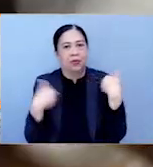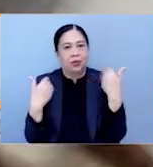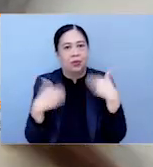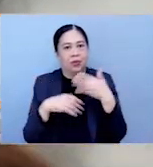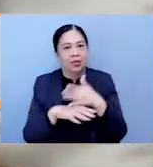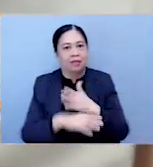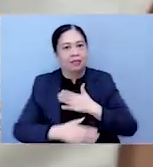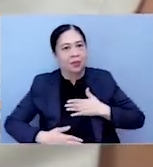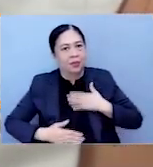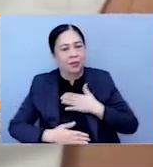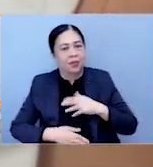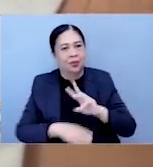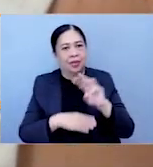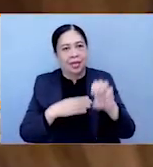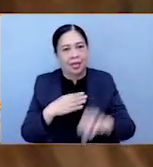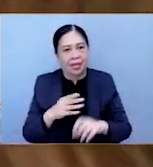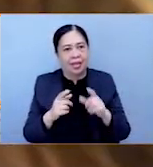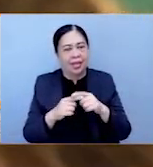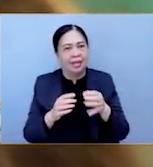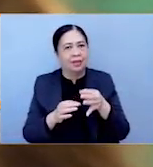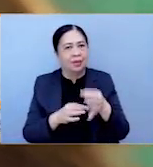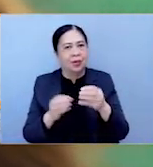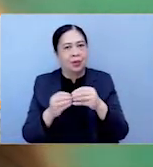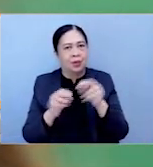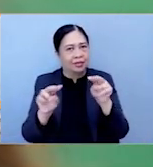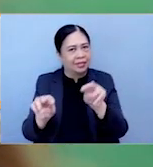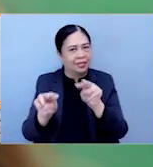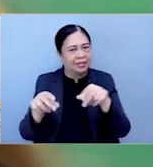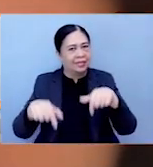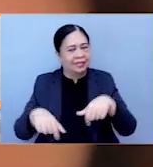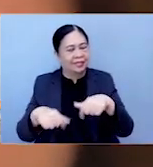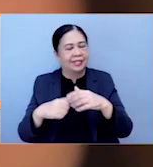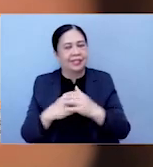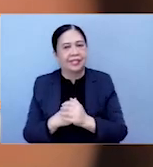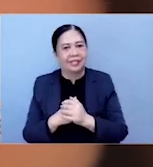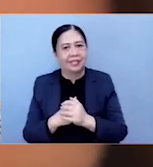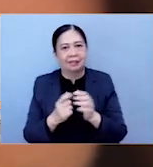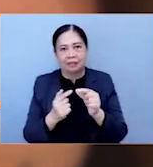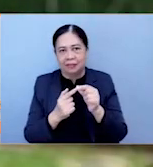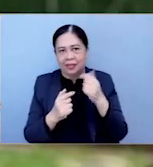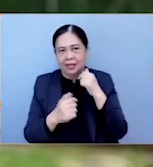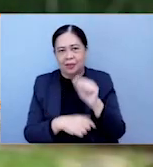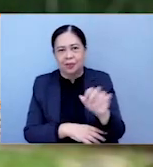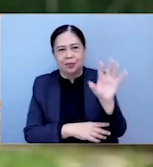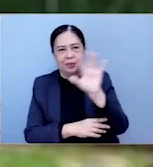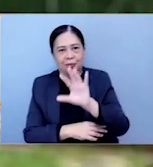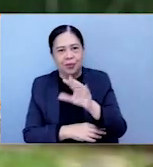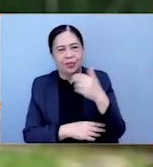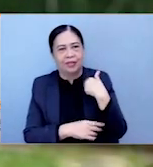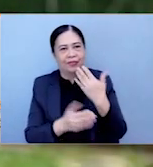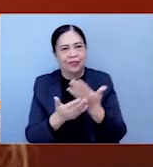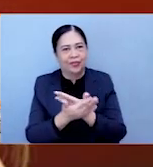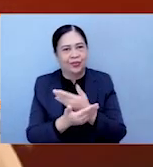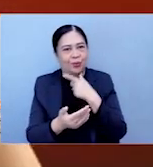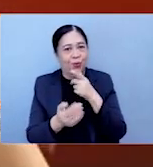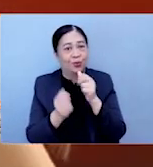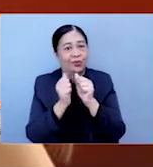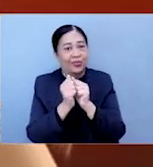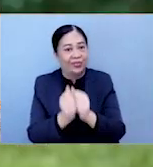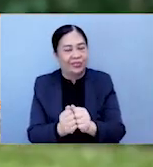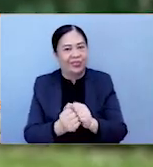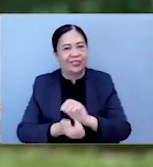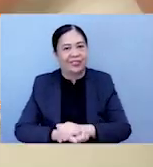tapos ma-enjoy ang weekend. I-extend na yan sa pagtutok sa Kapatid Network. Lalo na tuwing umaga, may bago na tayong